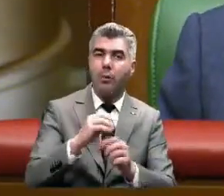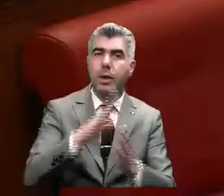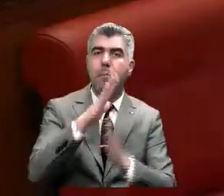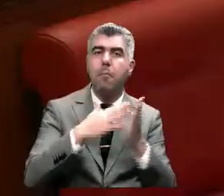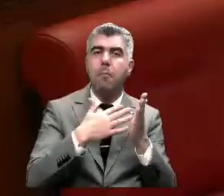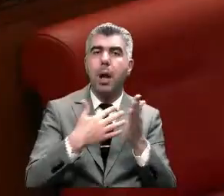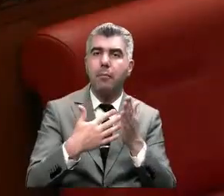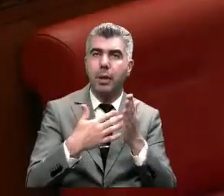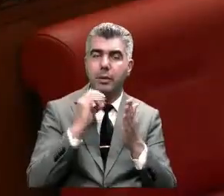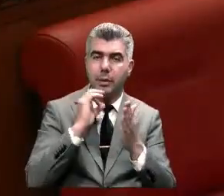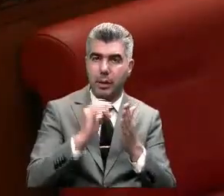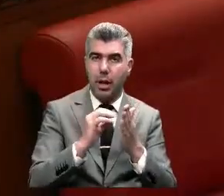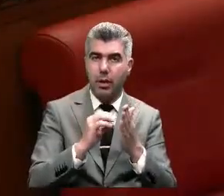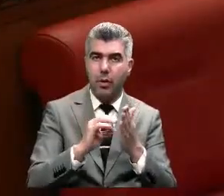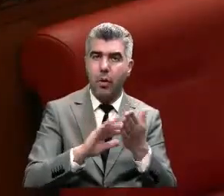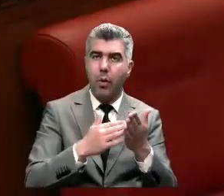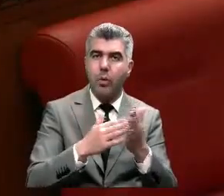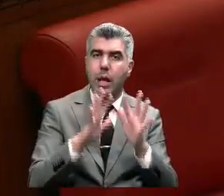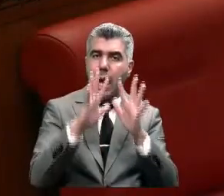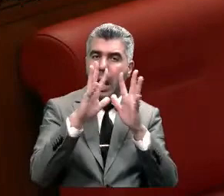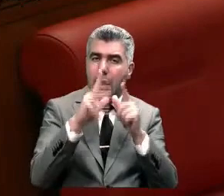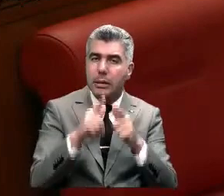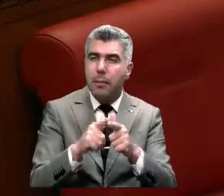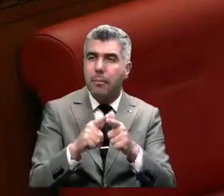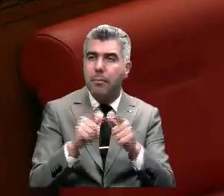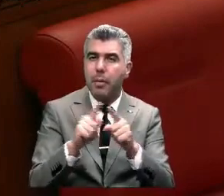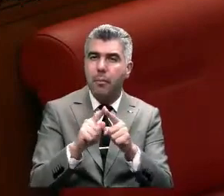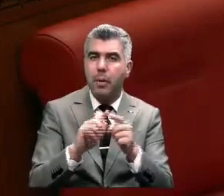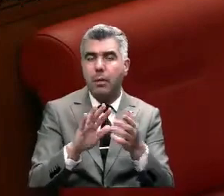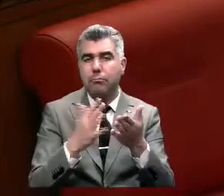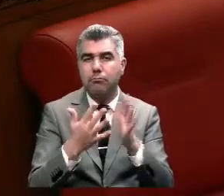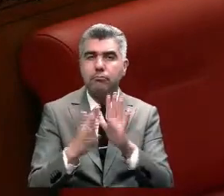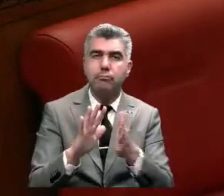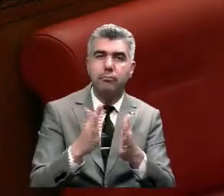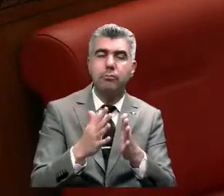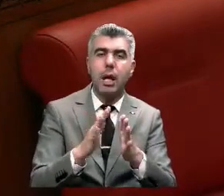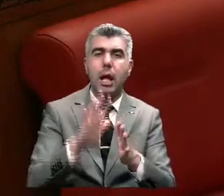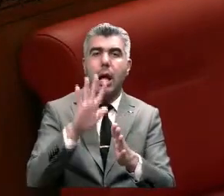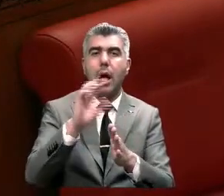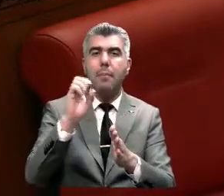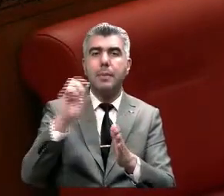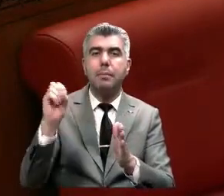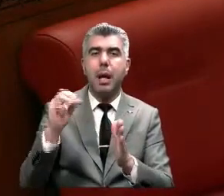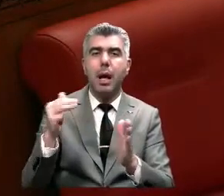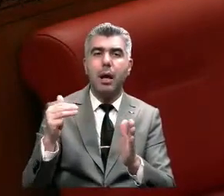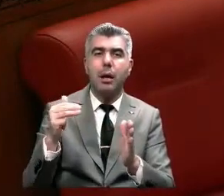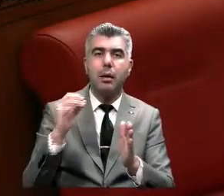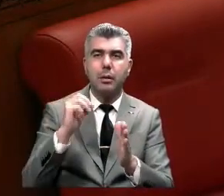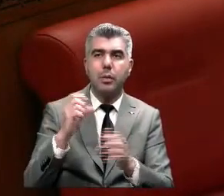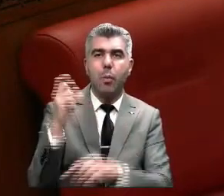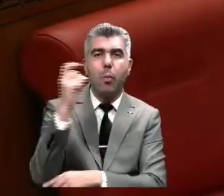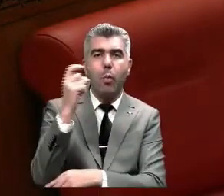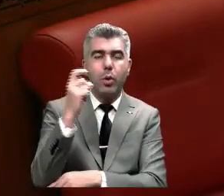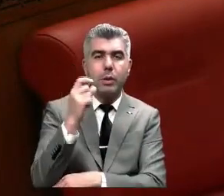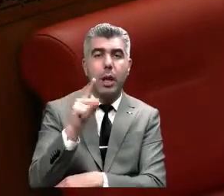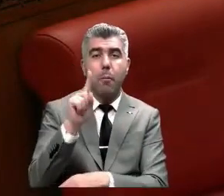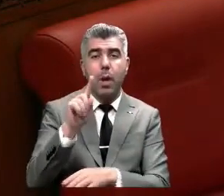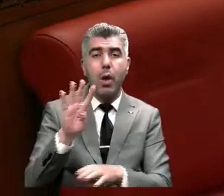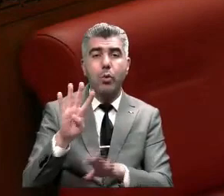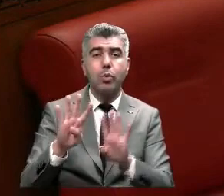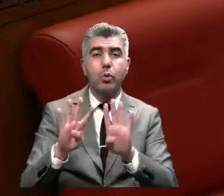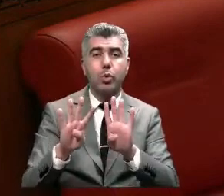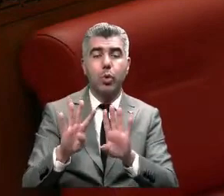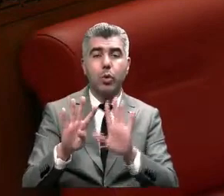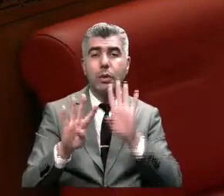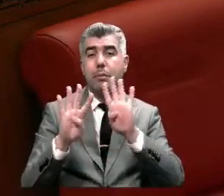الاعتبار لهذا التراث التعريفي بإعداد جرد تقني مفصل لحوالي 500 مسجد تاريخي، تصنيف 189 مسجد